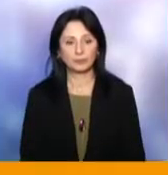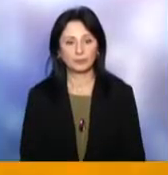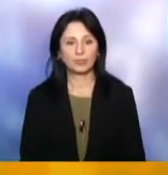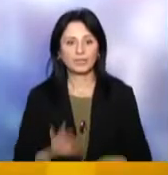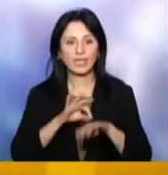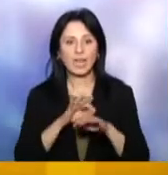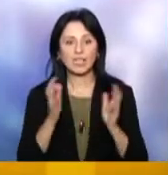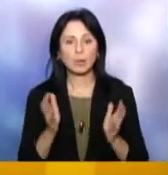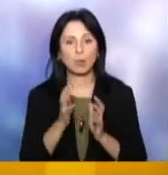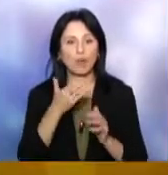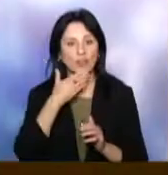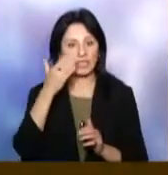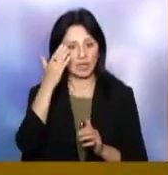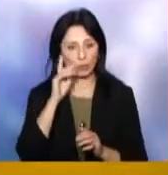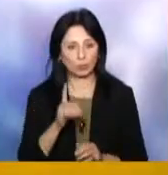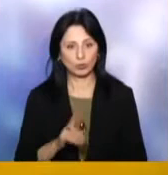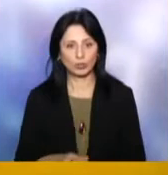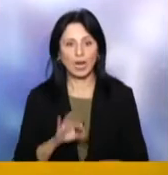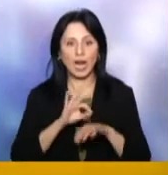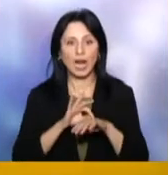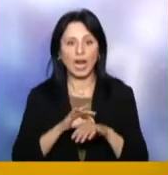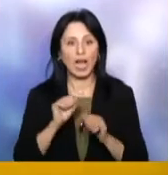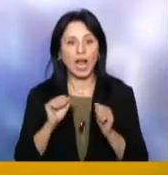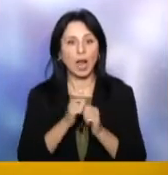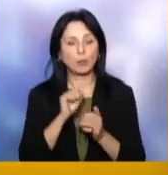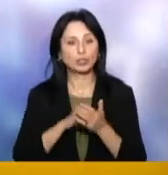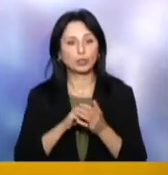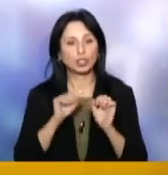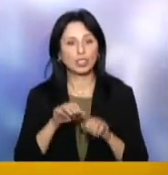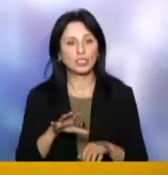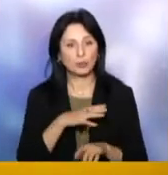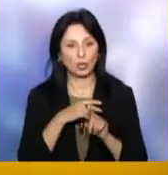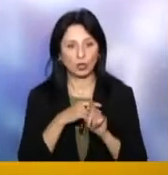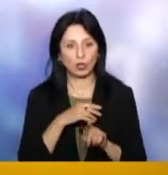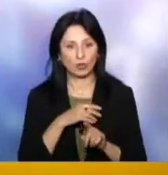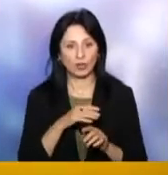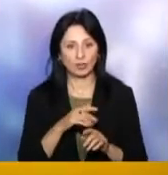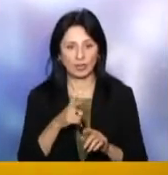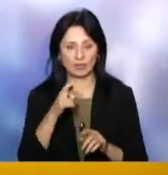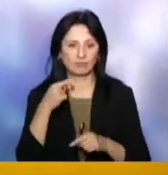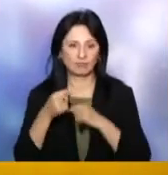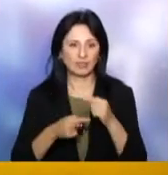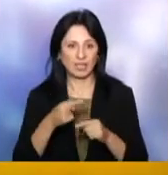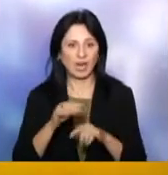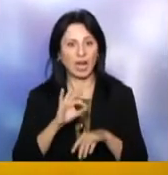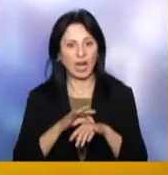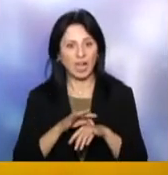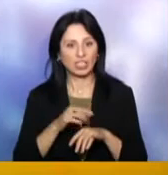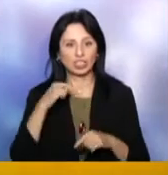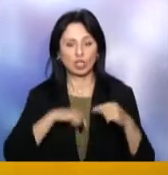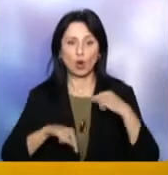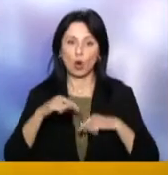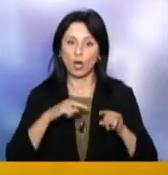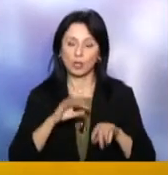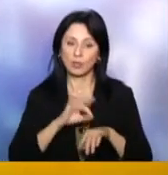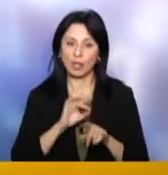კანის მოვლა ზაფხულში. კანის გამოშრობის მიზეზი შეიძლება გახდეს გენეტიკა, კანის ან შინაგანი